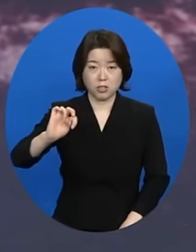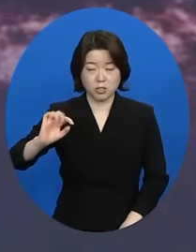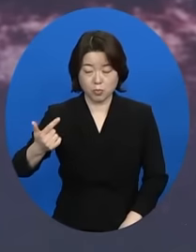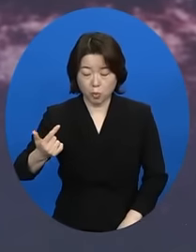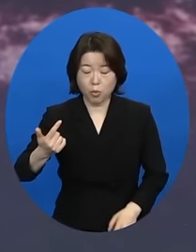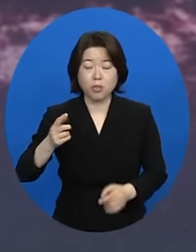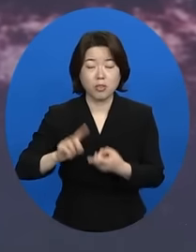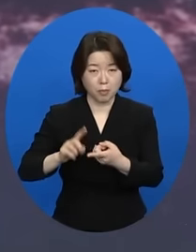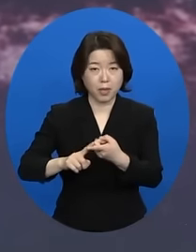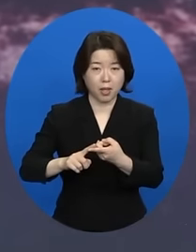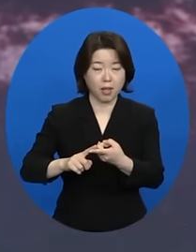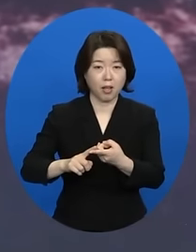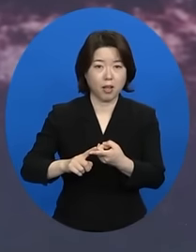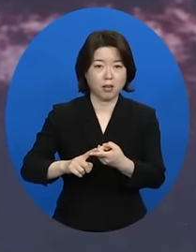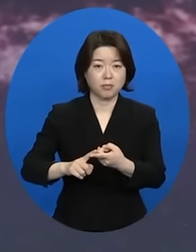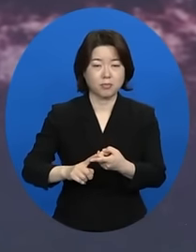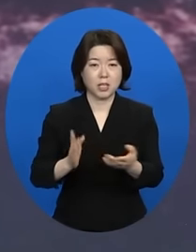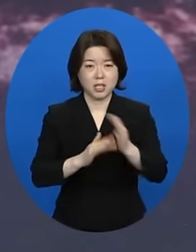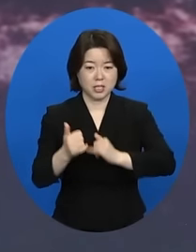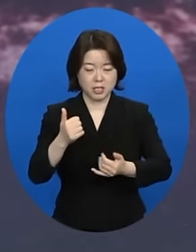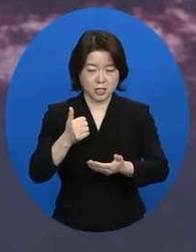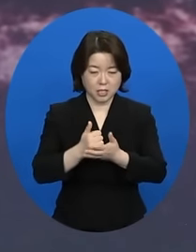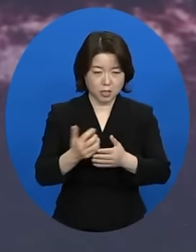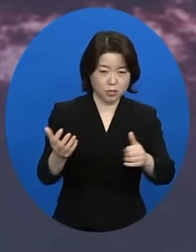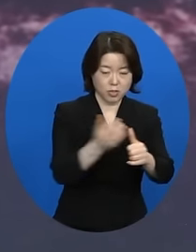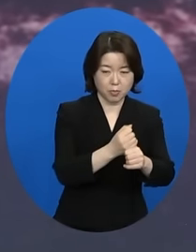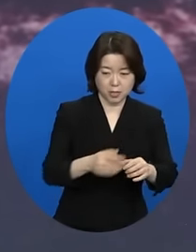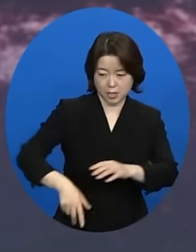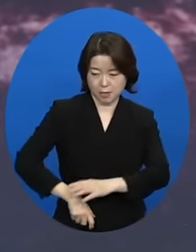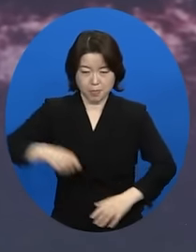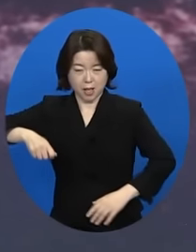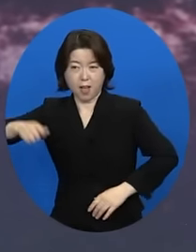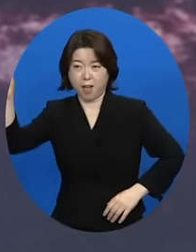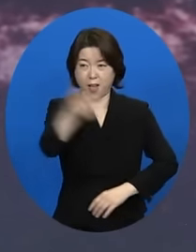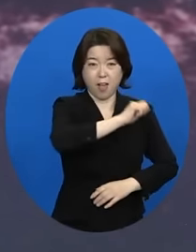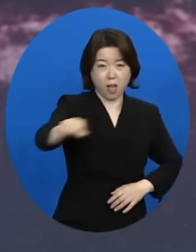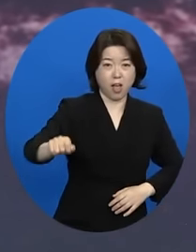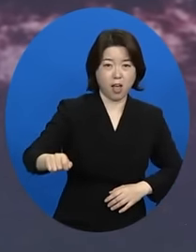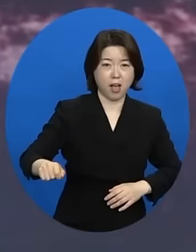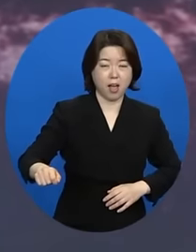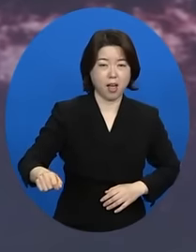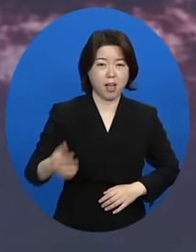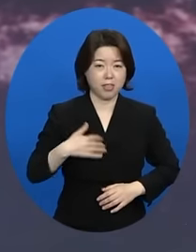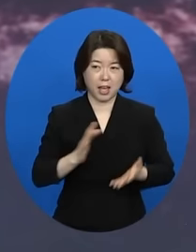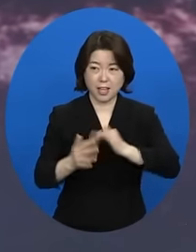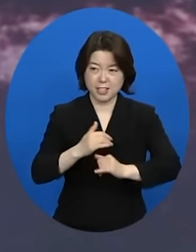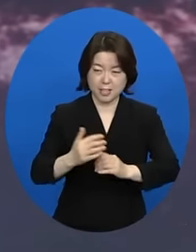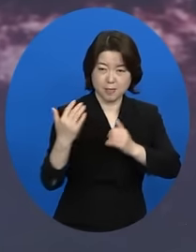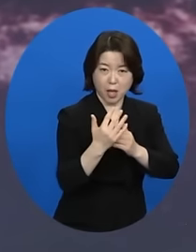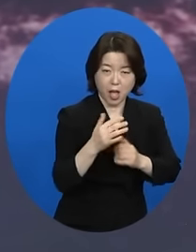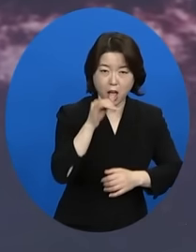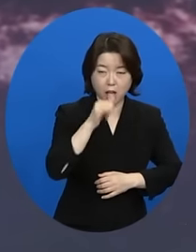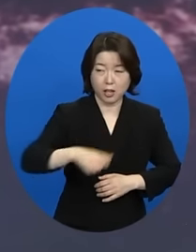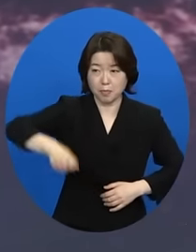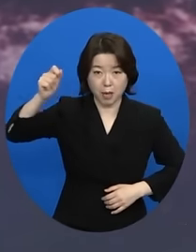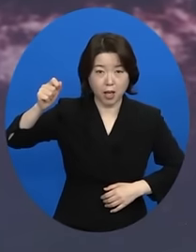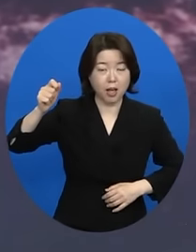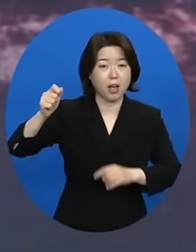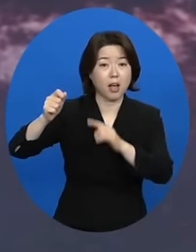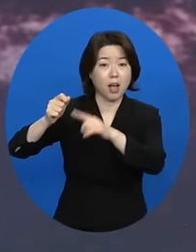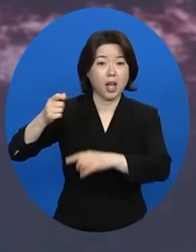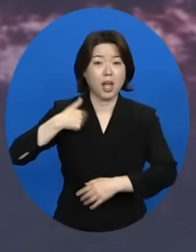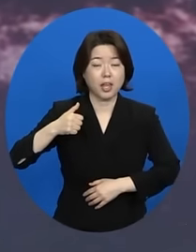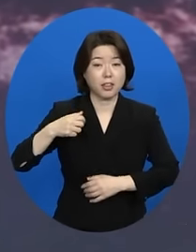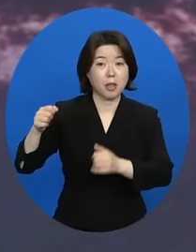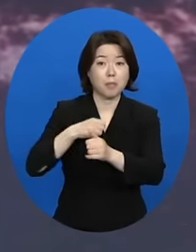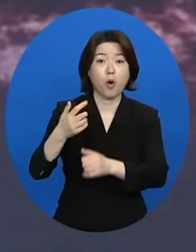시몬답게 예수님 잡혀가니까 칼 뽑아가지고 막 베어가지고 내가 막 예수님 지켜줬던 칼로 막 대드는 그